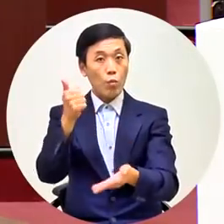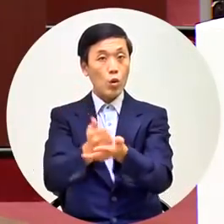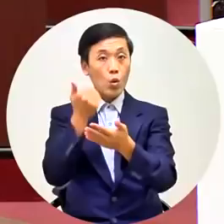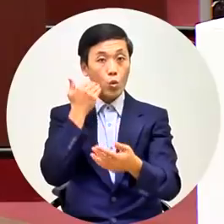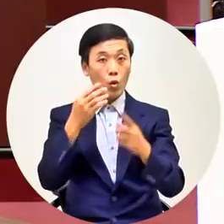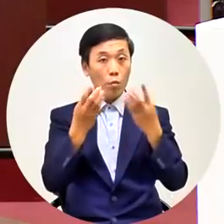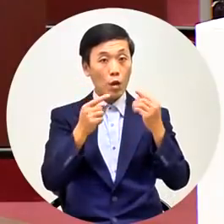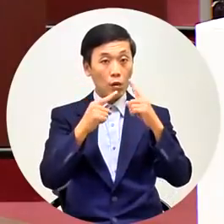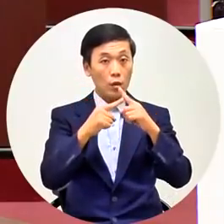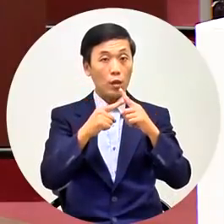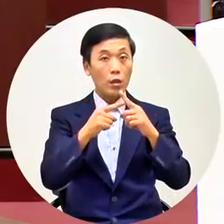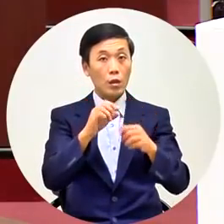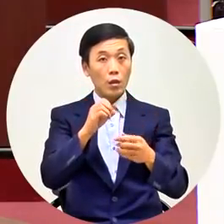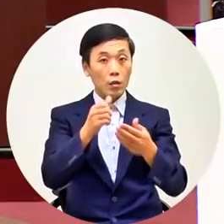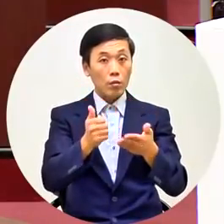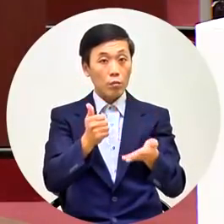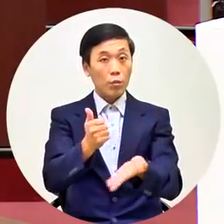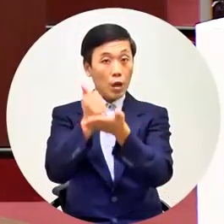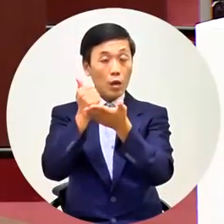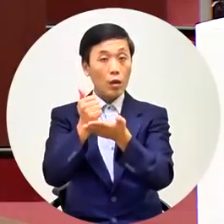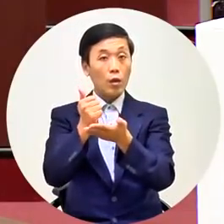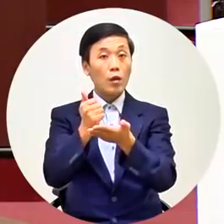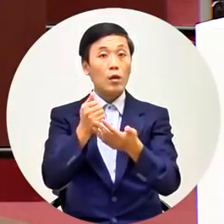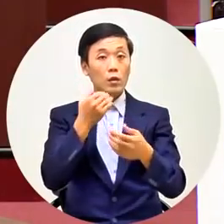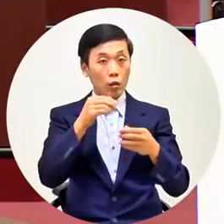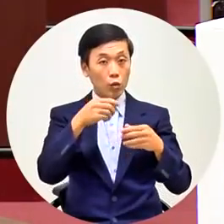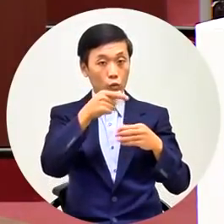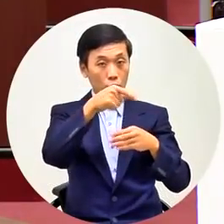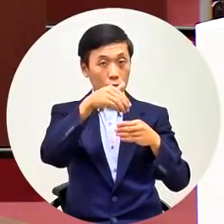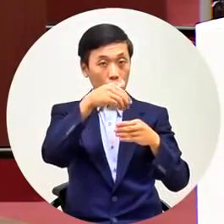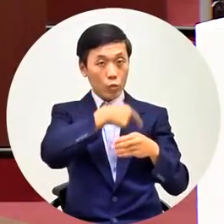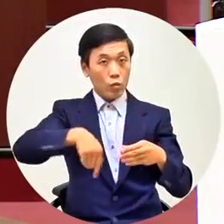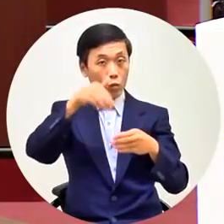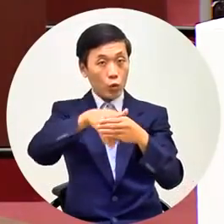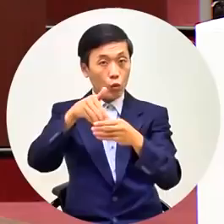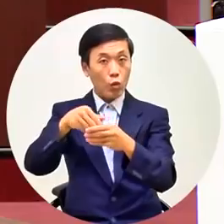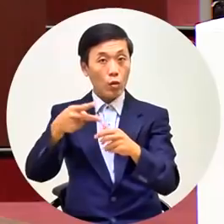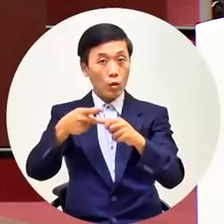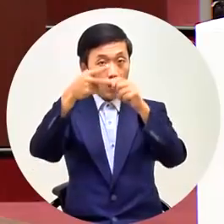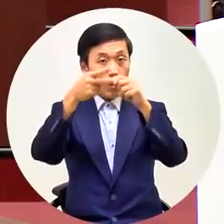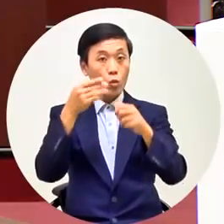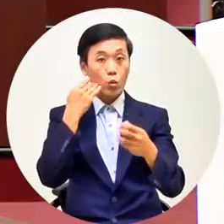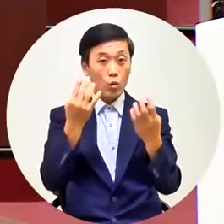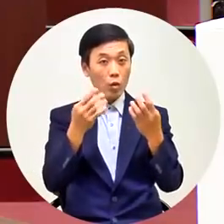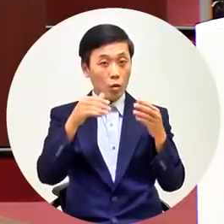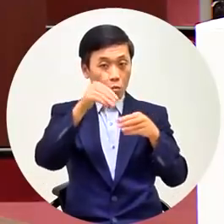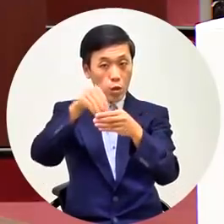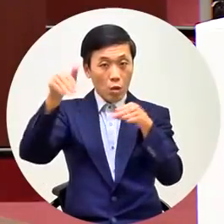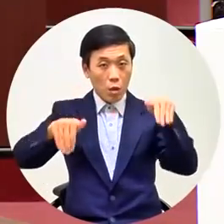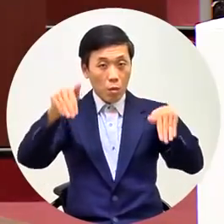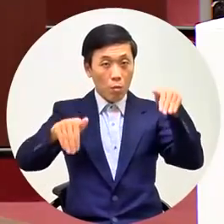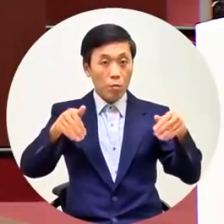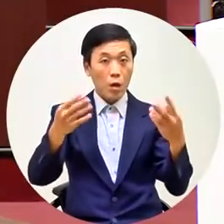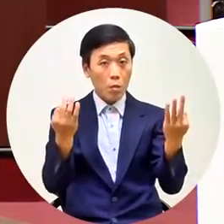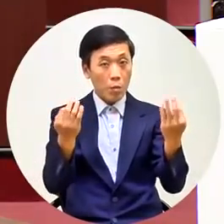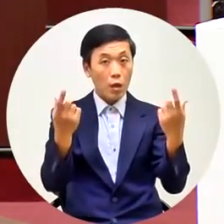次投票，以得票较多者为当选，得票相同者以抽签定之。本次选举使用选举